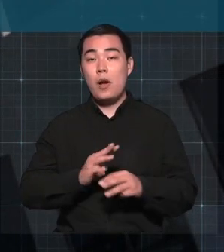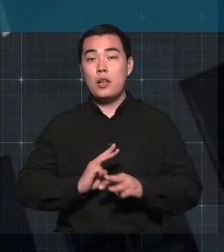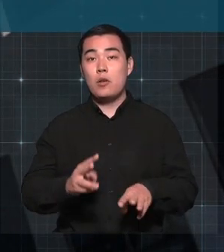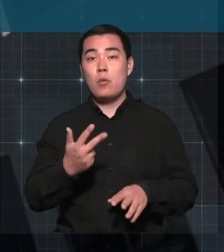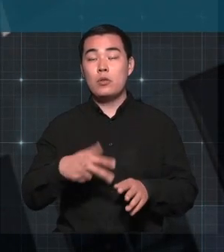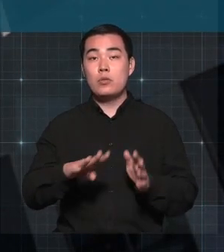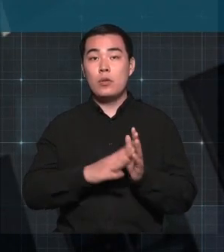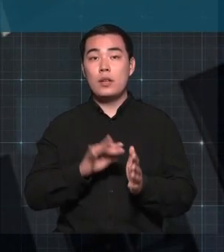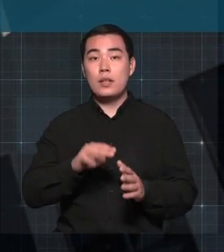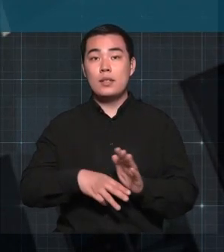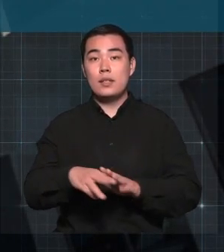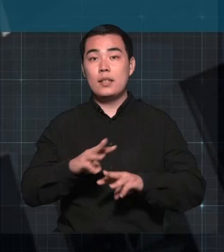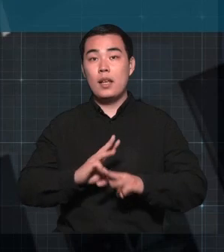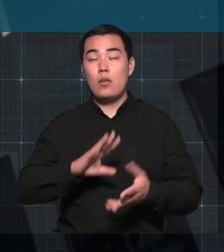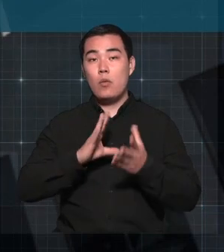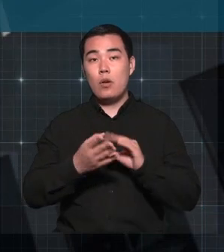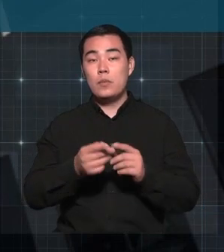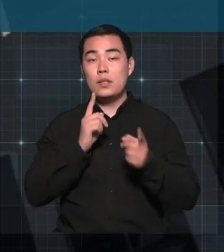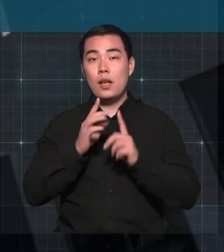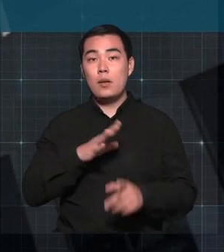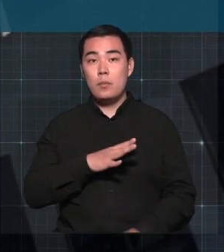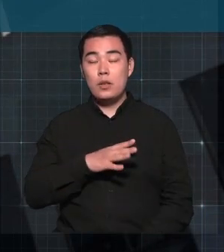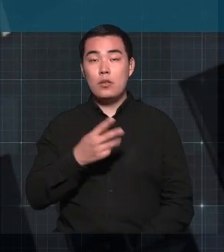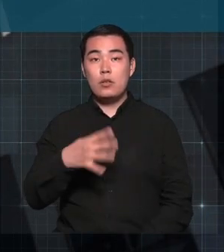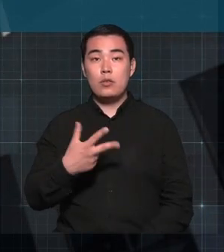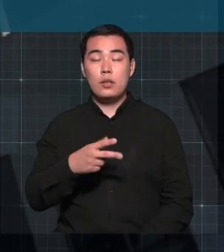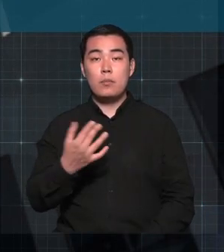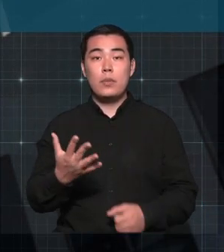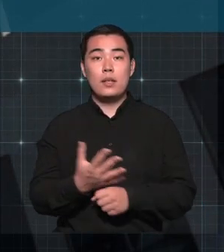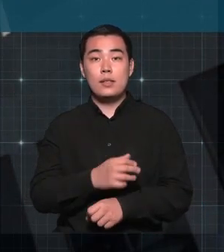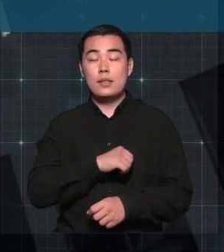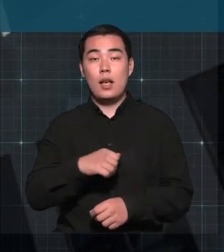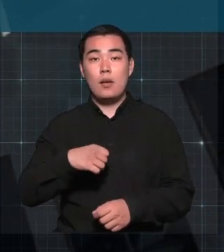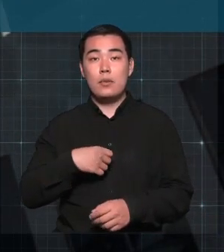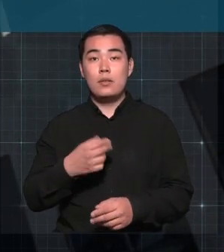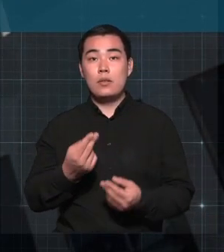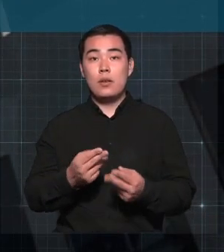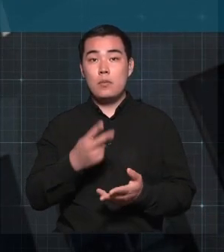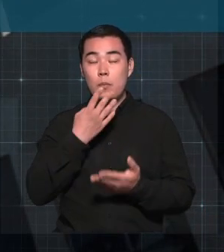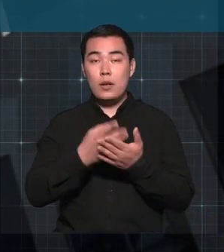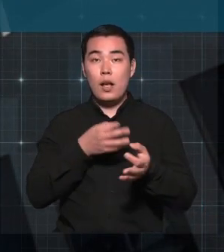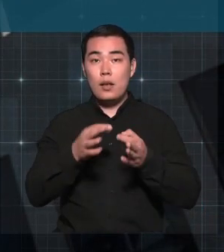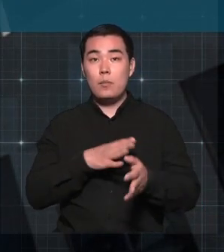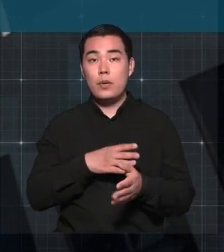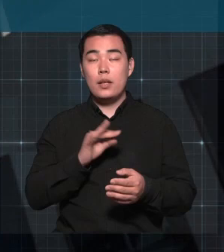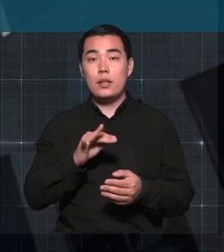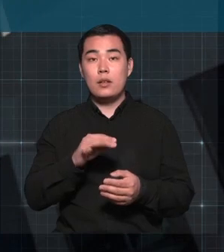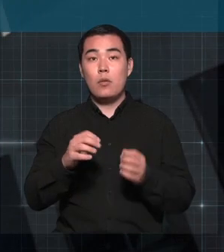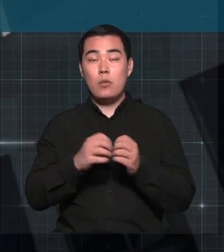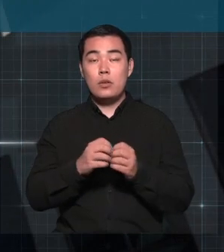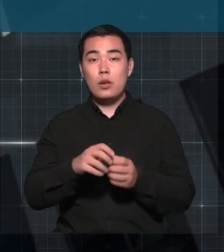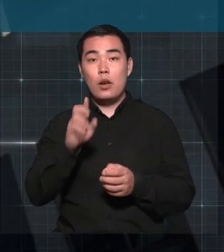39 және Сенаттың 40 жалпы отырысы өтті. 5 рет бірлескен жиын өткізді. Сондай 10 үкімет сағаты мен